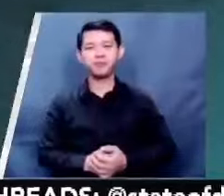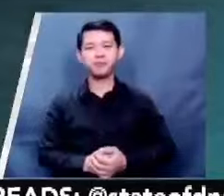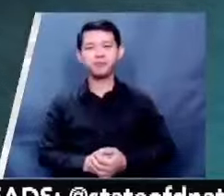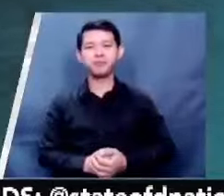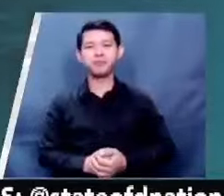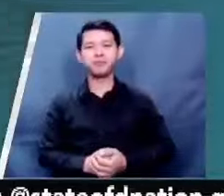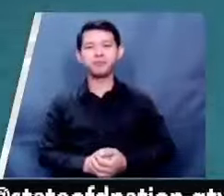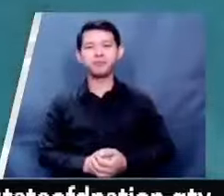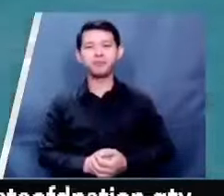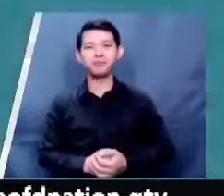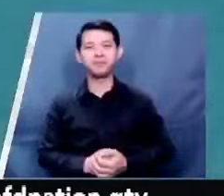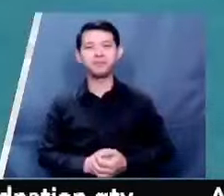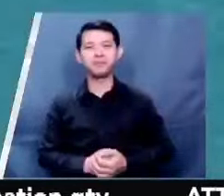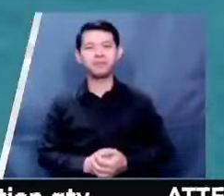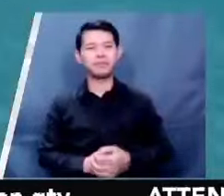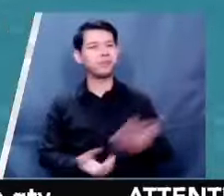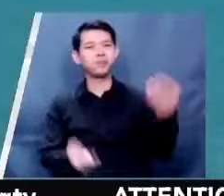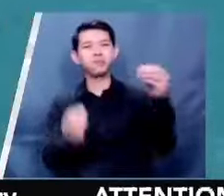Isa pa!